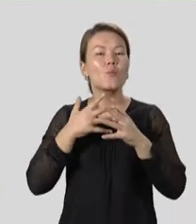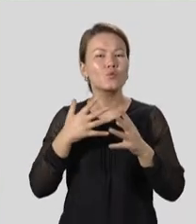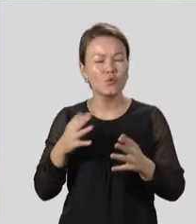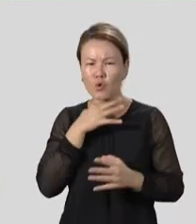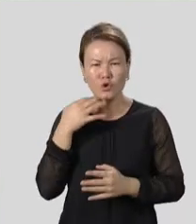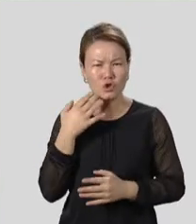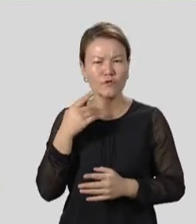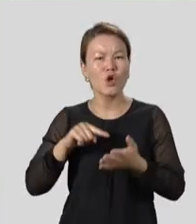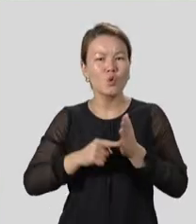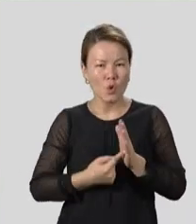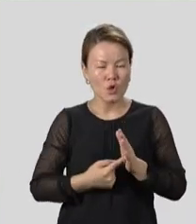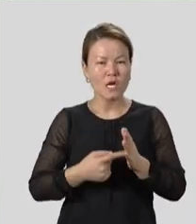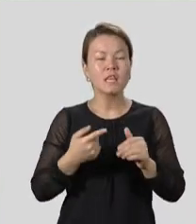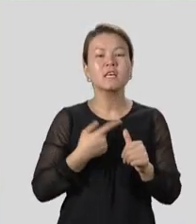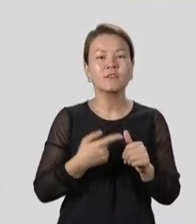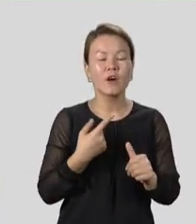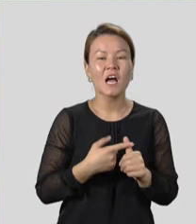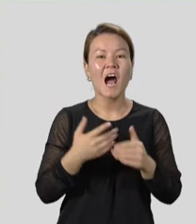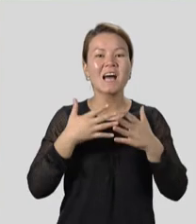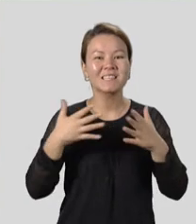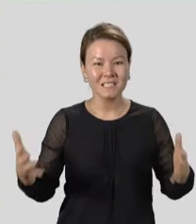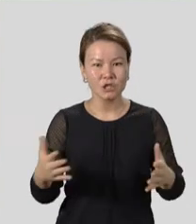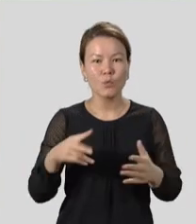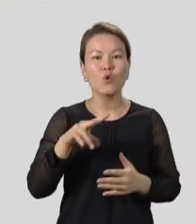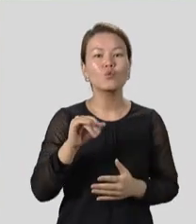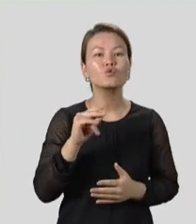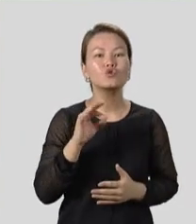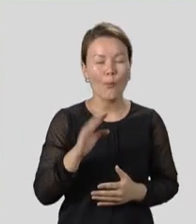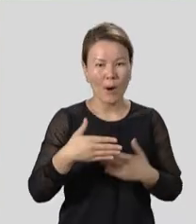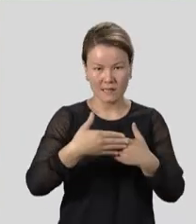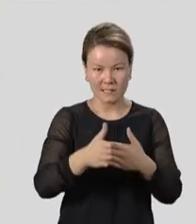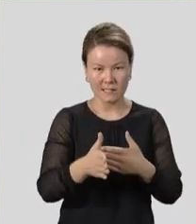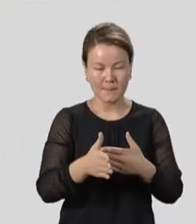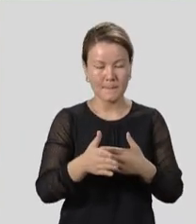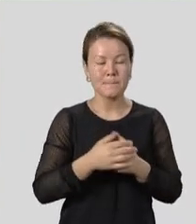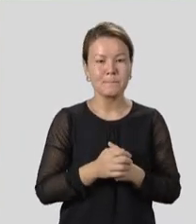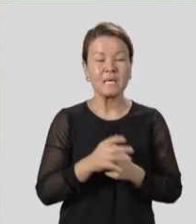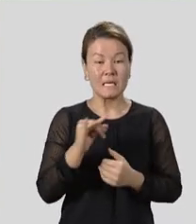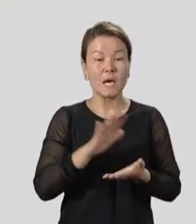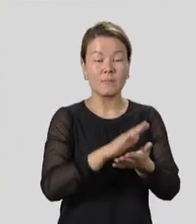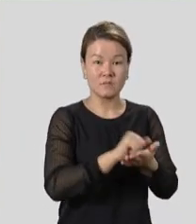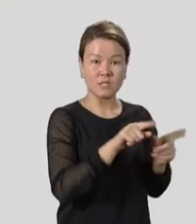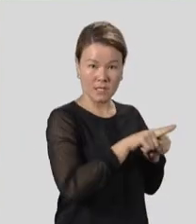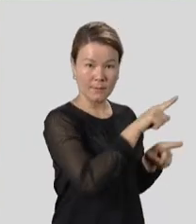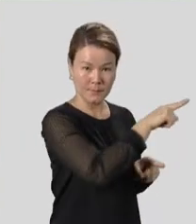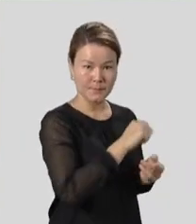точек называют открытым лучом и обозначают вот так,